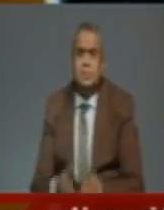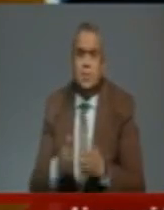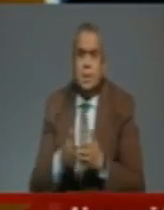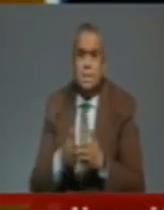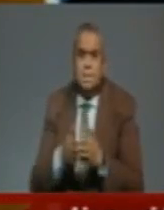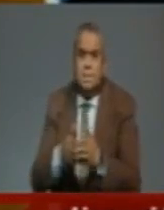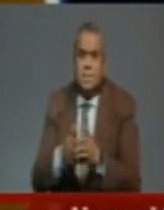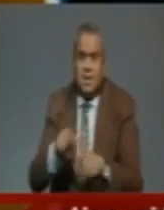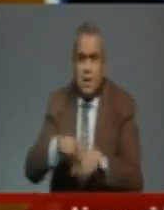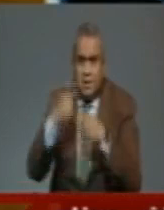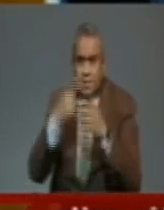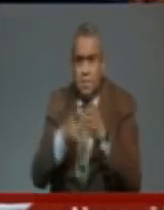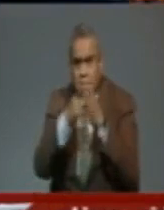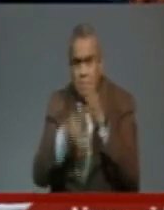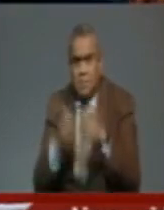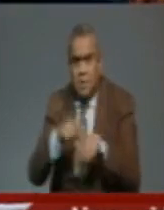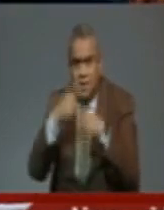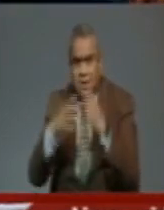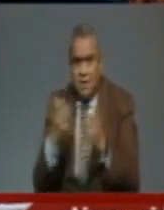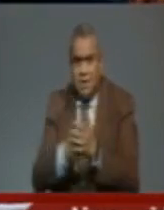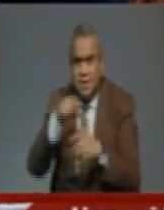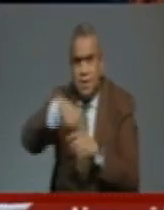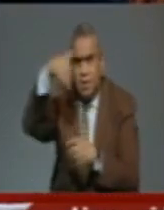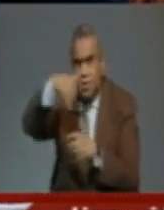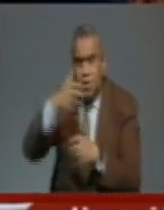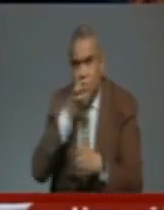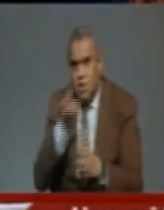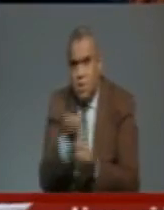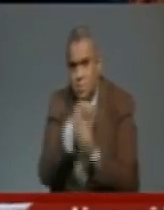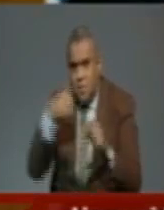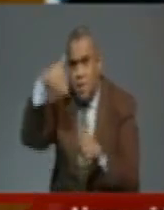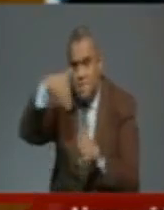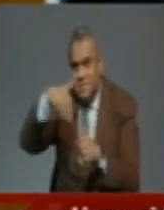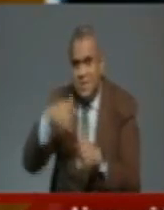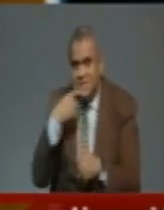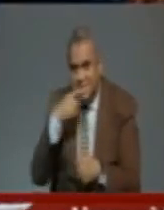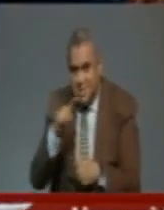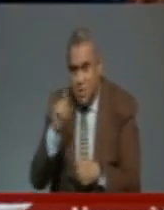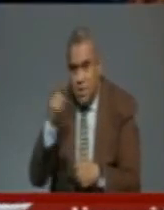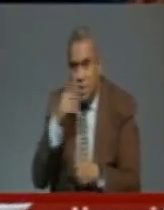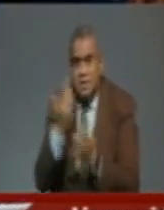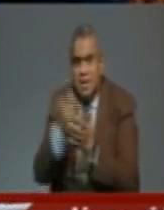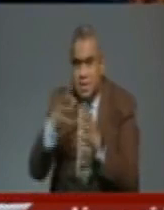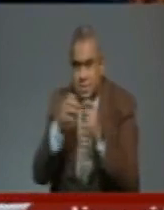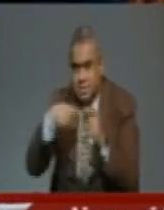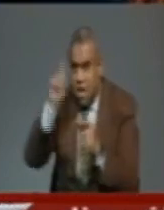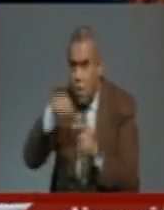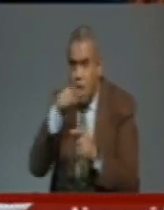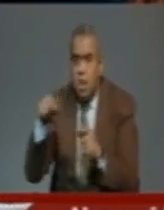بالكامل، وفي بعضها كان فيها متفجرات تحت في البحر، صح كده؟ تمام يا فندم. انا بقول كده ليه؟ انت النهارده بتشوفها